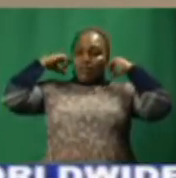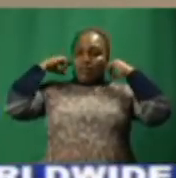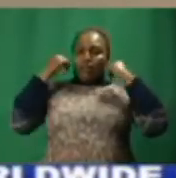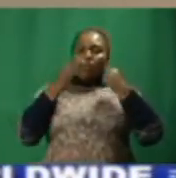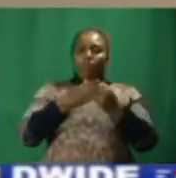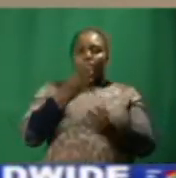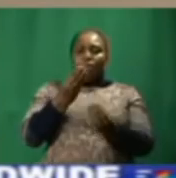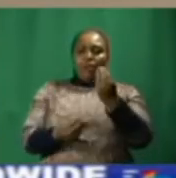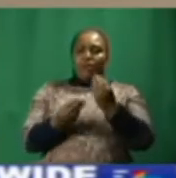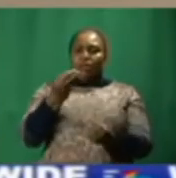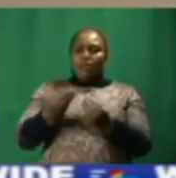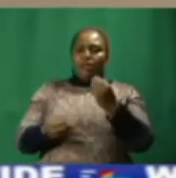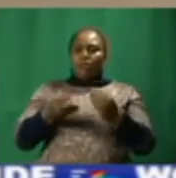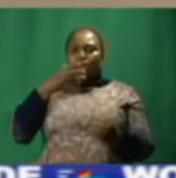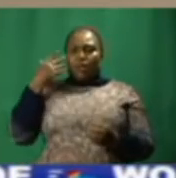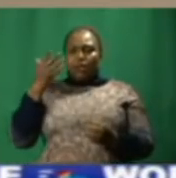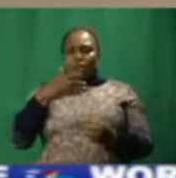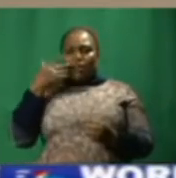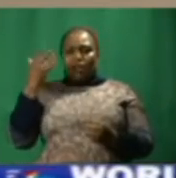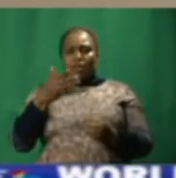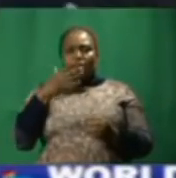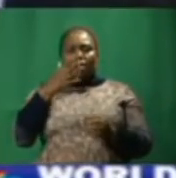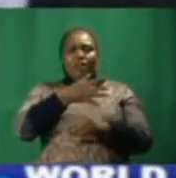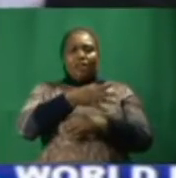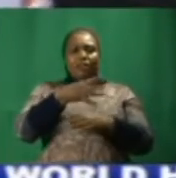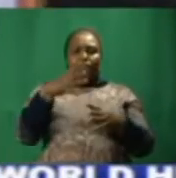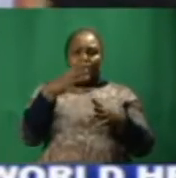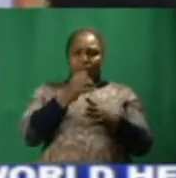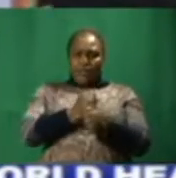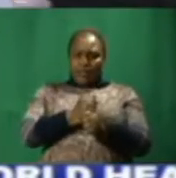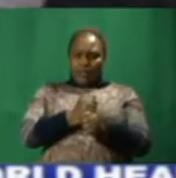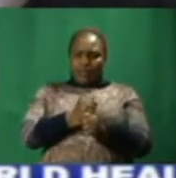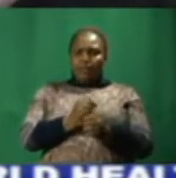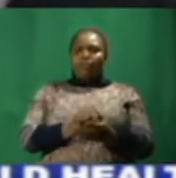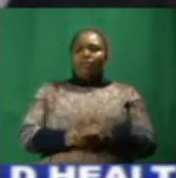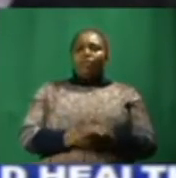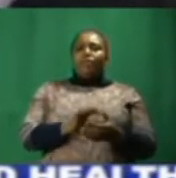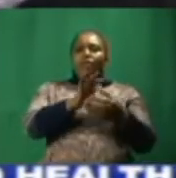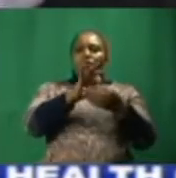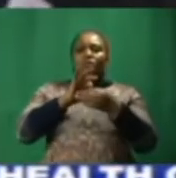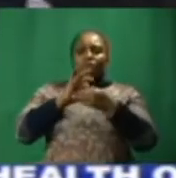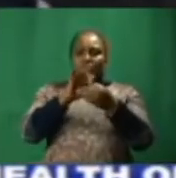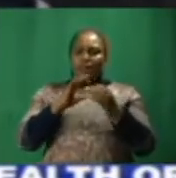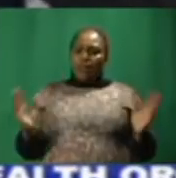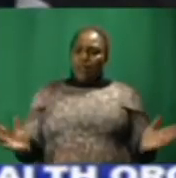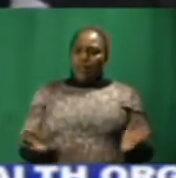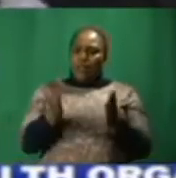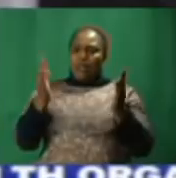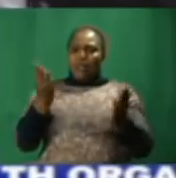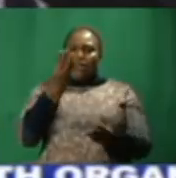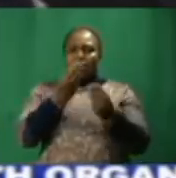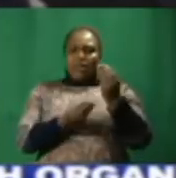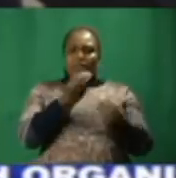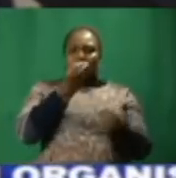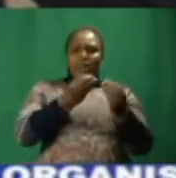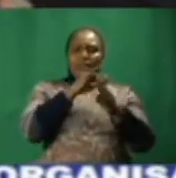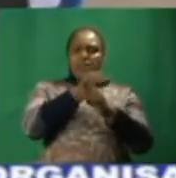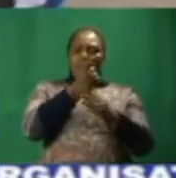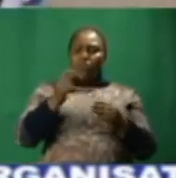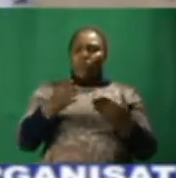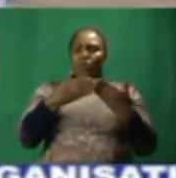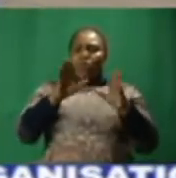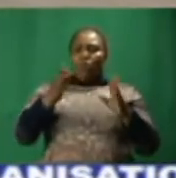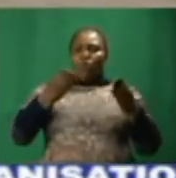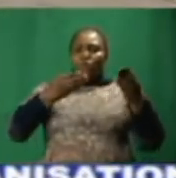badle baphile bantwana ngelanga ngelanga. Benhlangano lekhuthata abantwana etikolweni kuthi basukumise